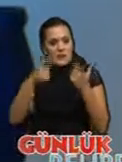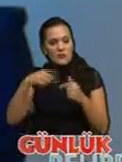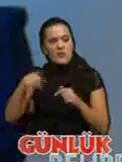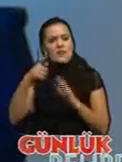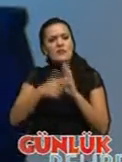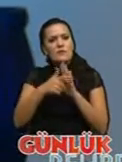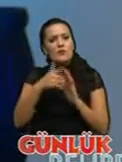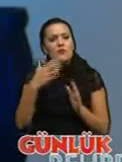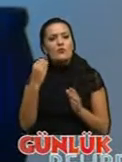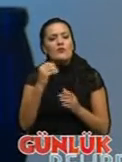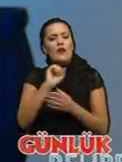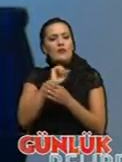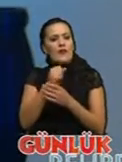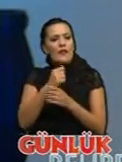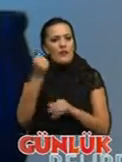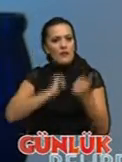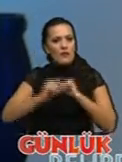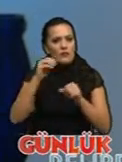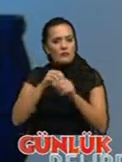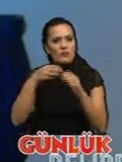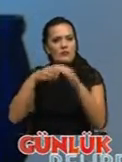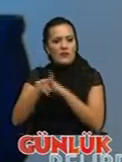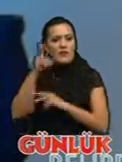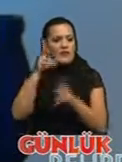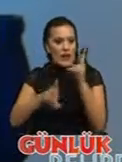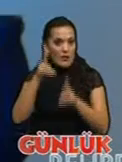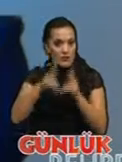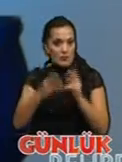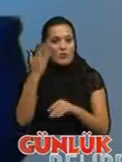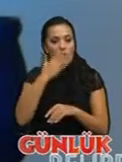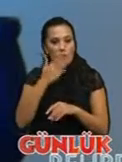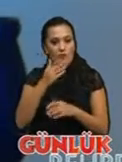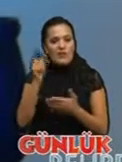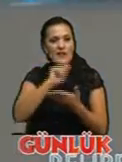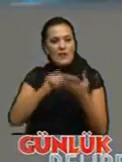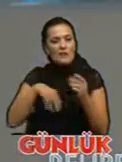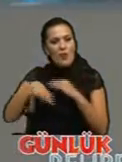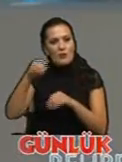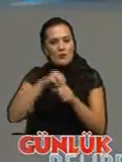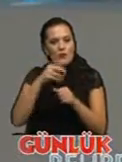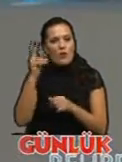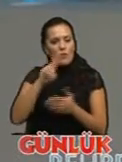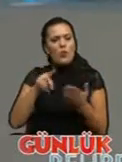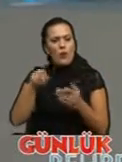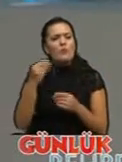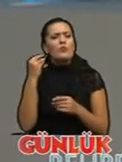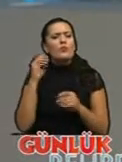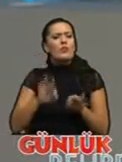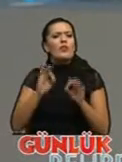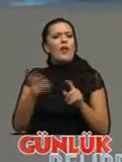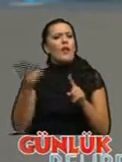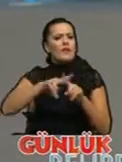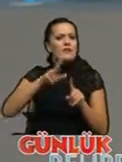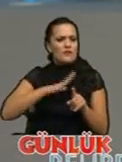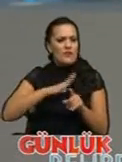İzmir'de Güzel Sanatlar Fakültesi evet. Okunuyor. Tiyatro, tiyatro dramatik okudum. Yazarlık bölümü okunuyor evet. Ama onun mutlaka etkisi vardır